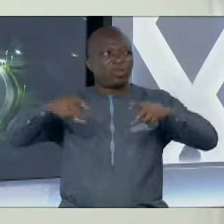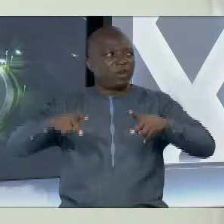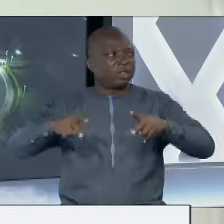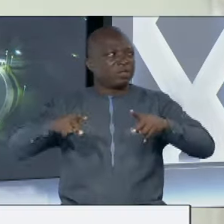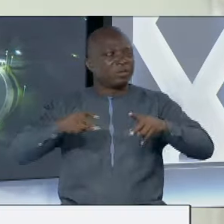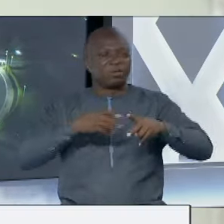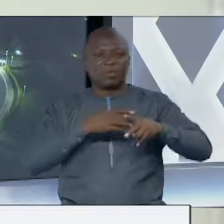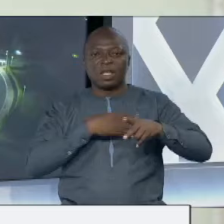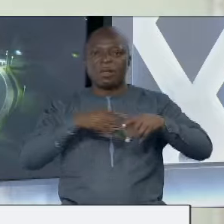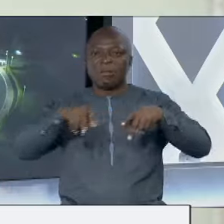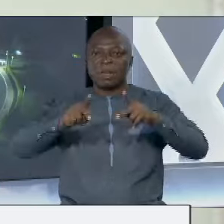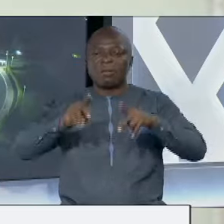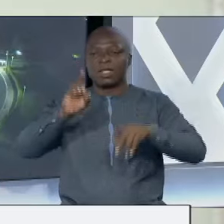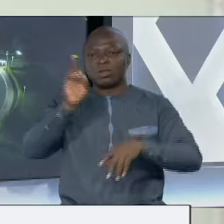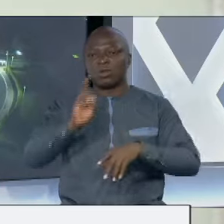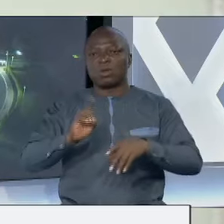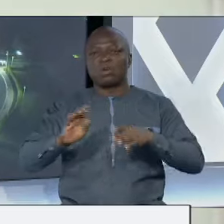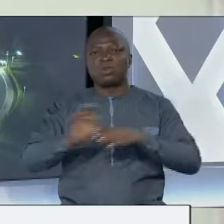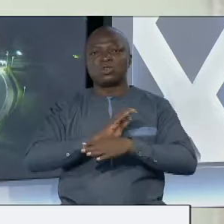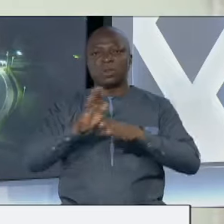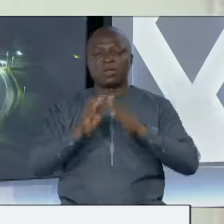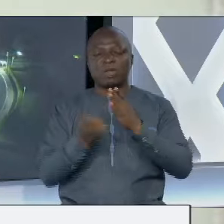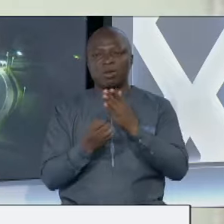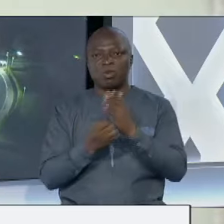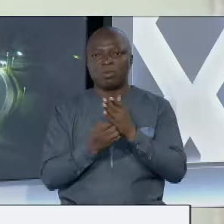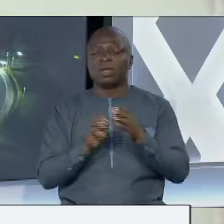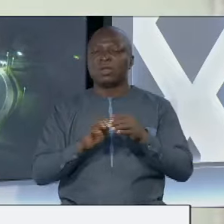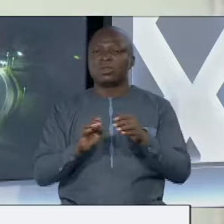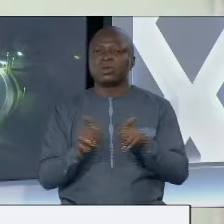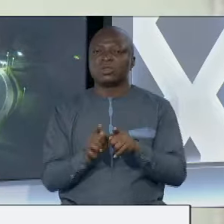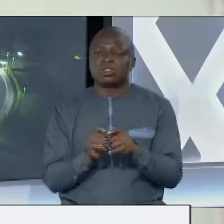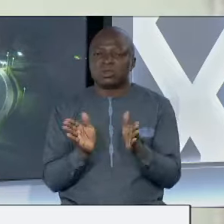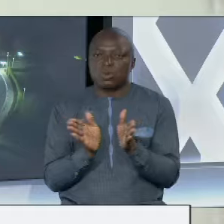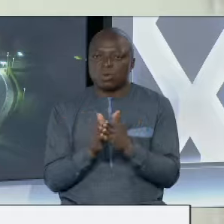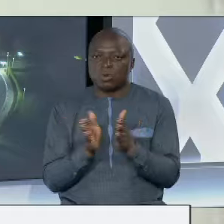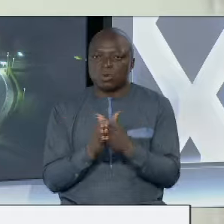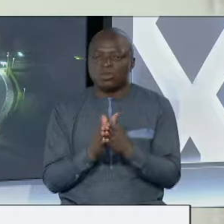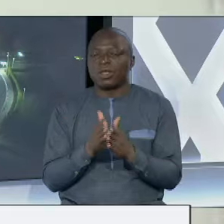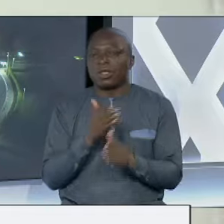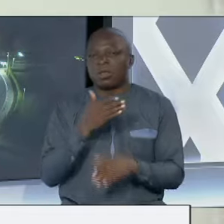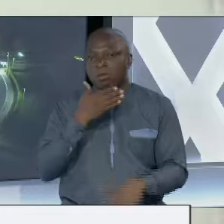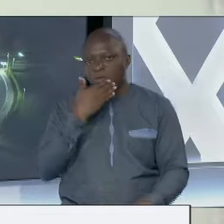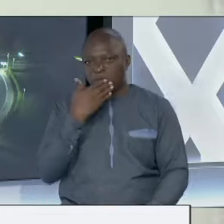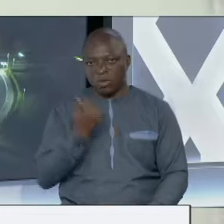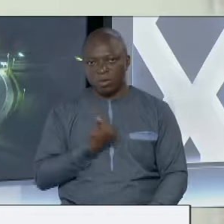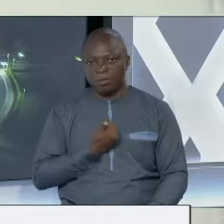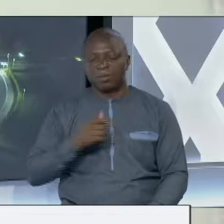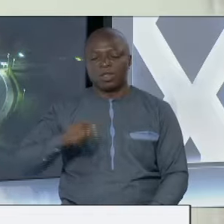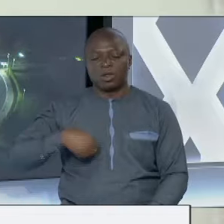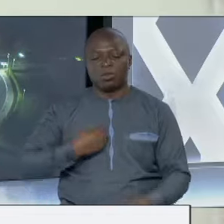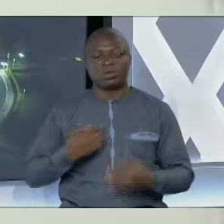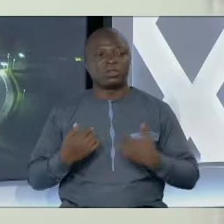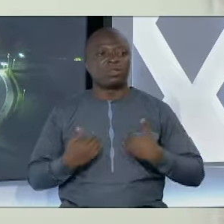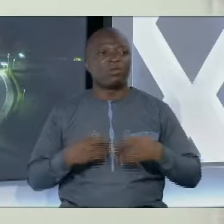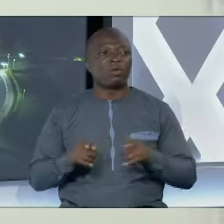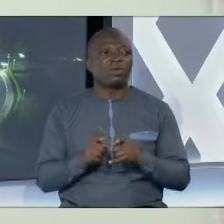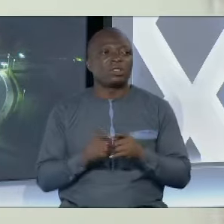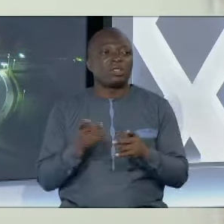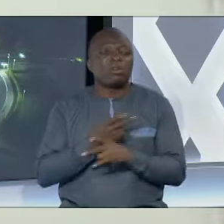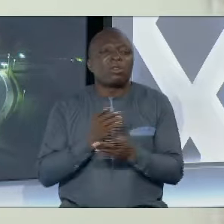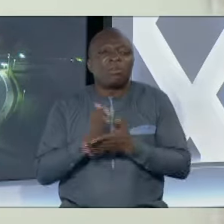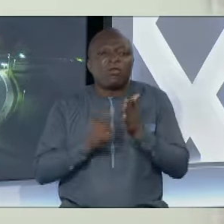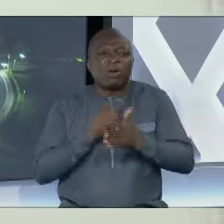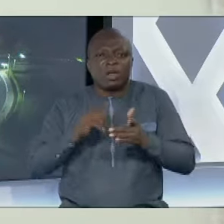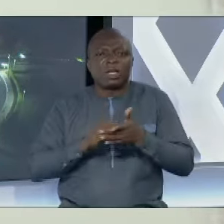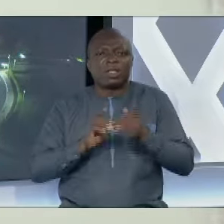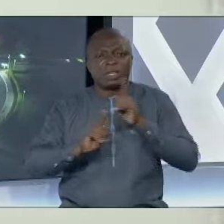et permettre donc aux opérateurs économiques de se retrouver mieux. Nous avons ici des produits. Parfois, on a des